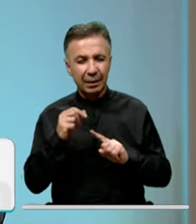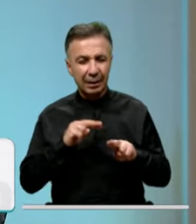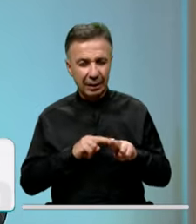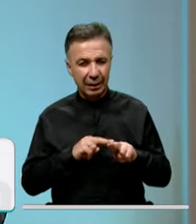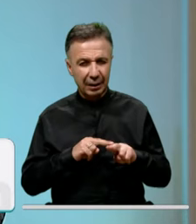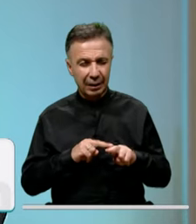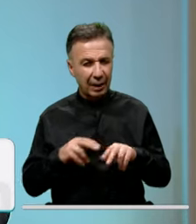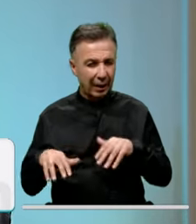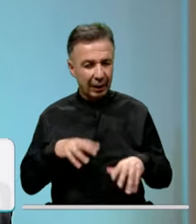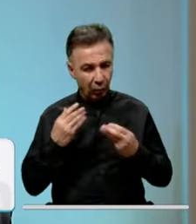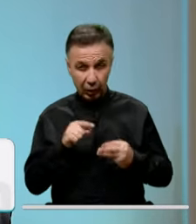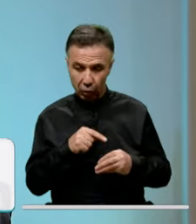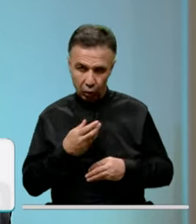Ben